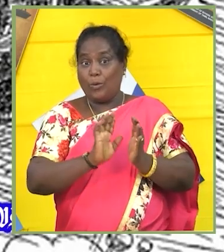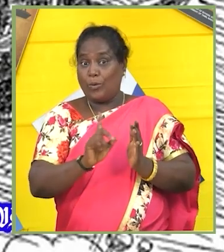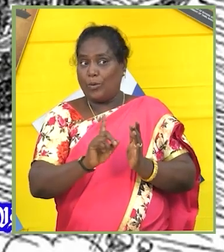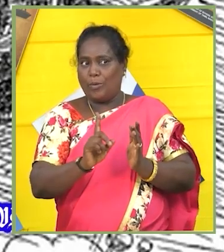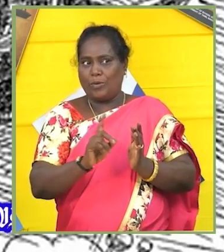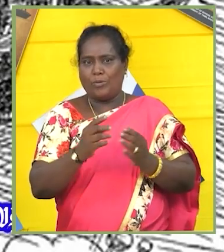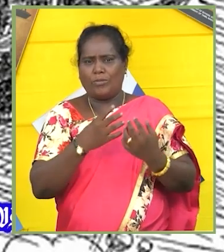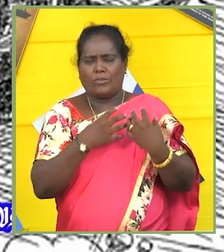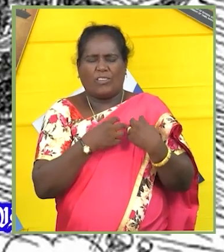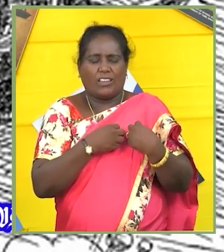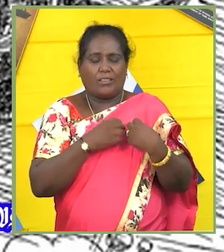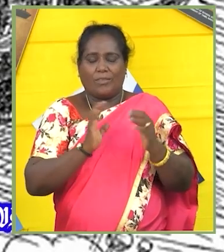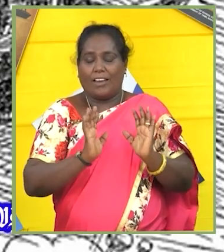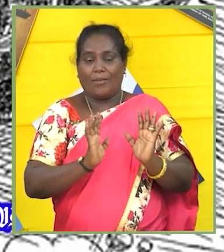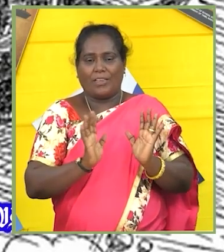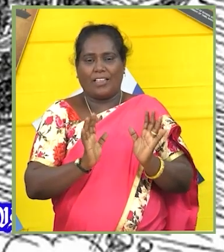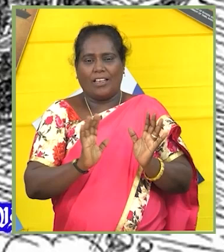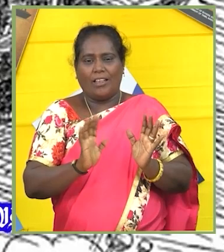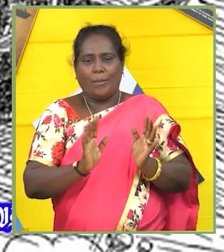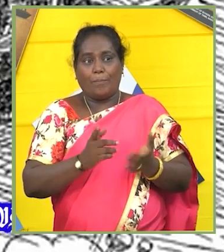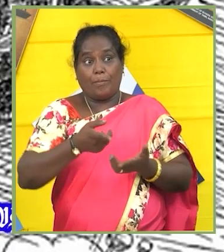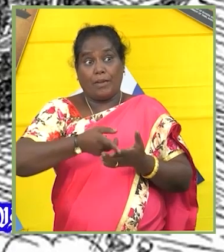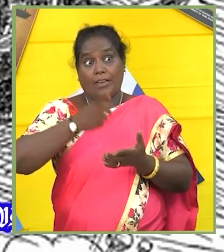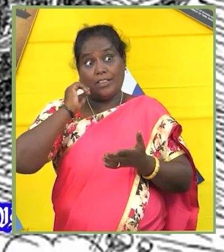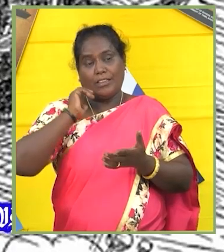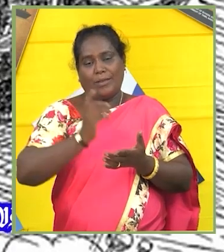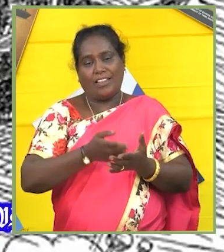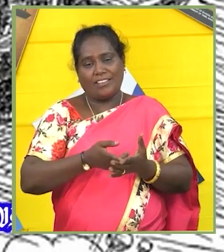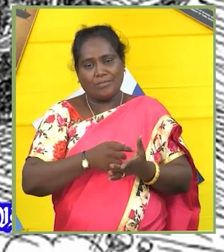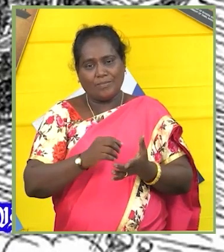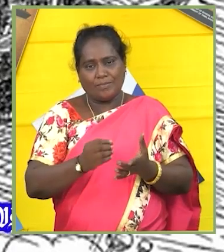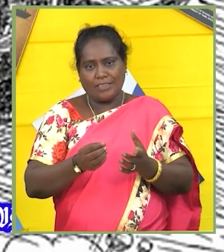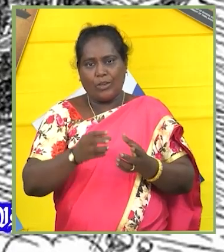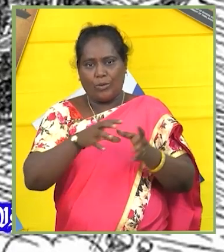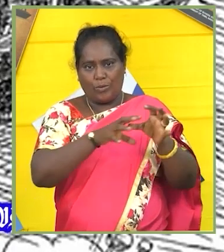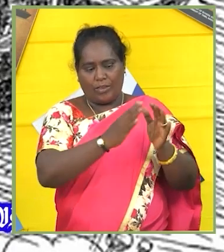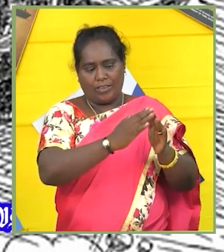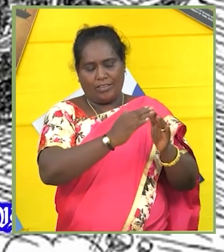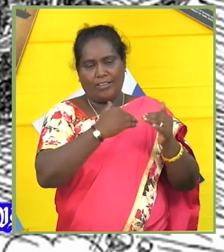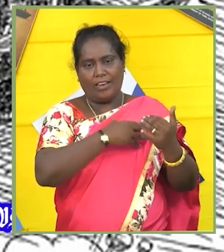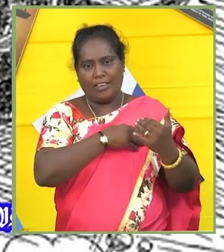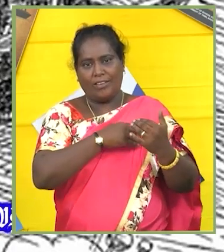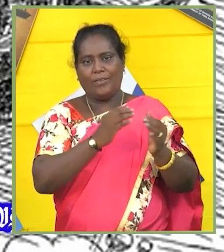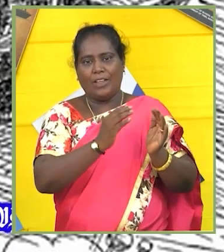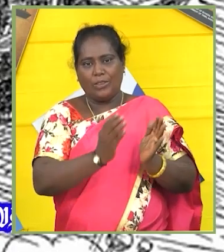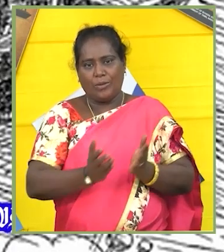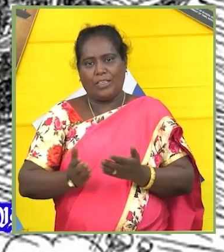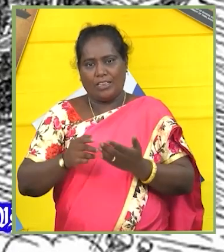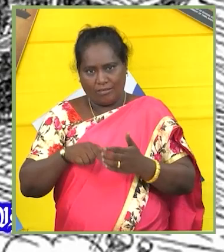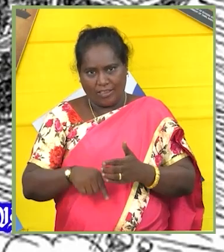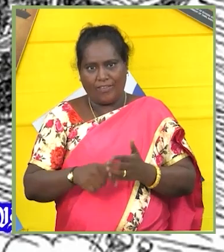வரவேற்கின்றவர்கள் ஒருபோதும் துன்ப நிலையை அடைய மாட்டார். பண்டை தமிழரின் உள்ளங்களிலும் இல்லங்களிலும் விருந்தோம்பும்